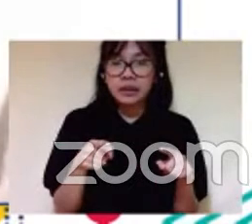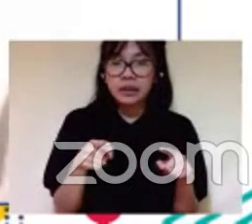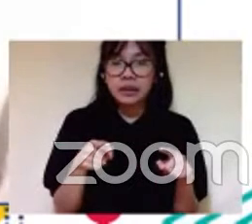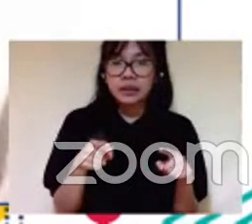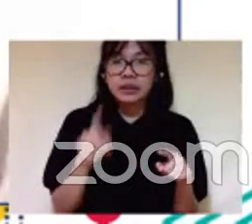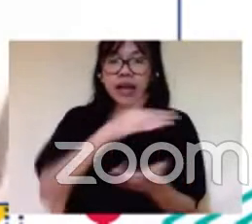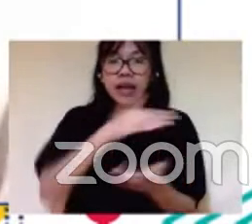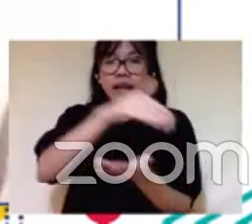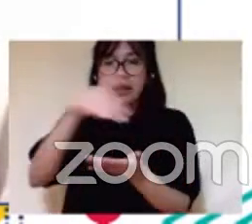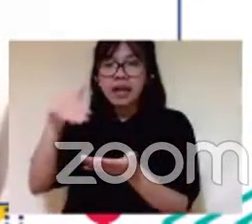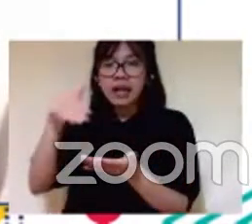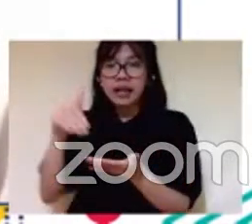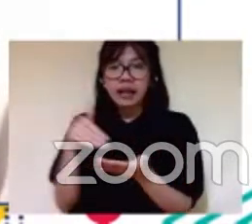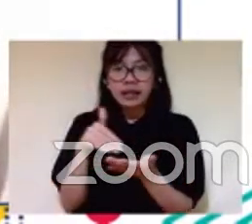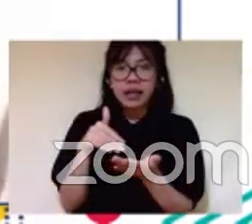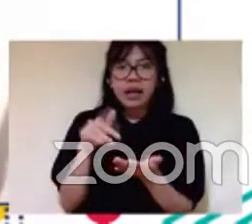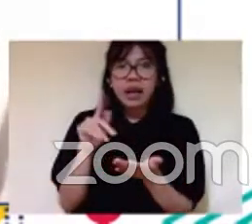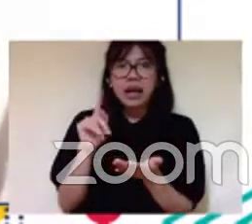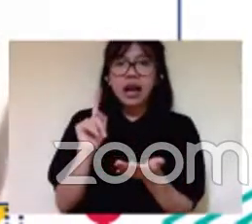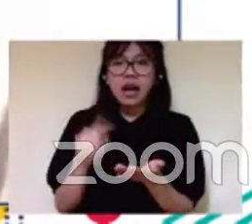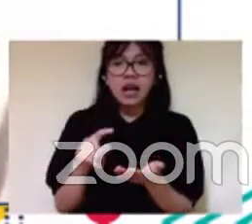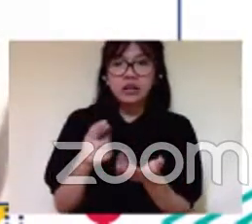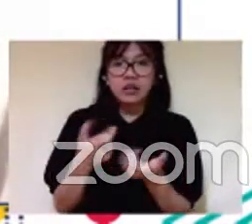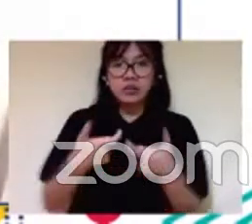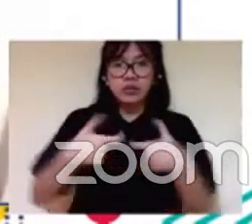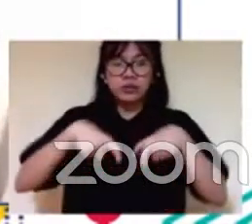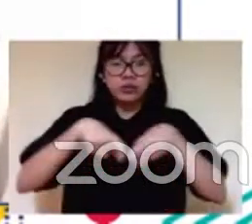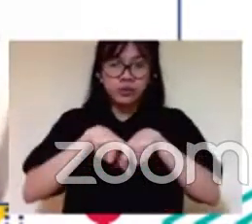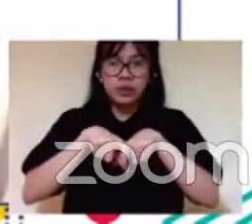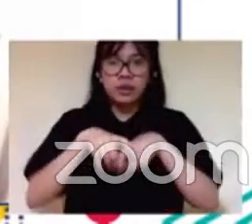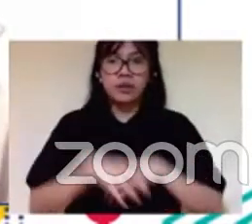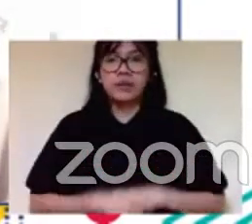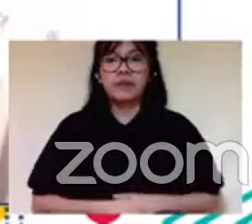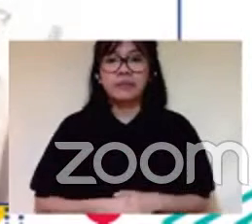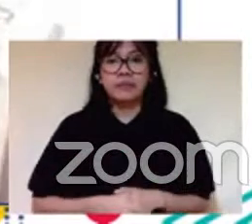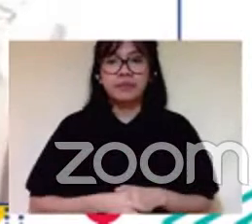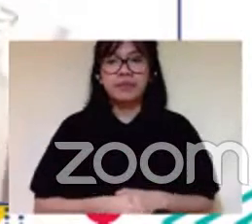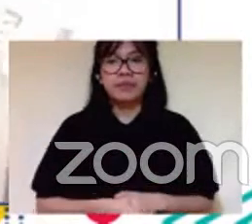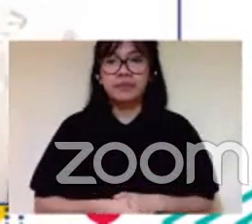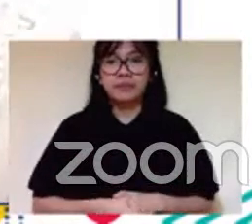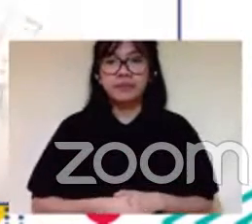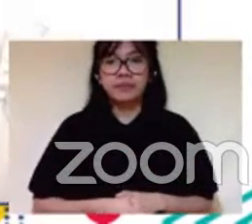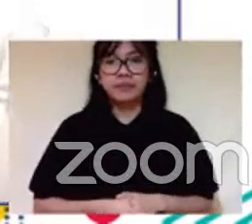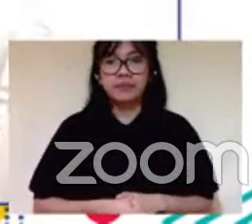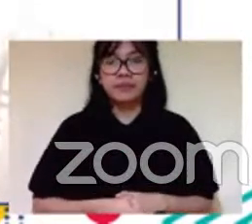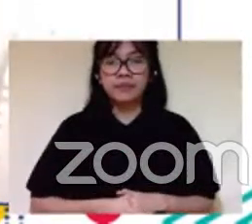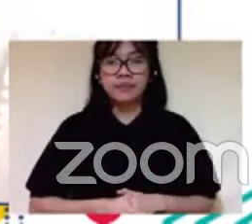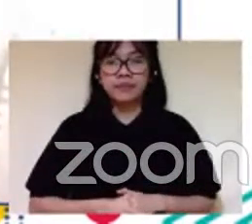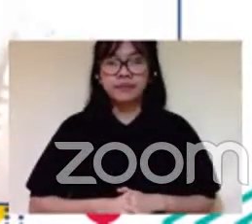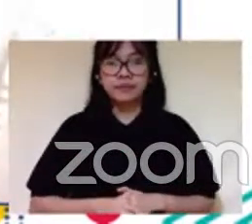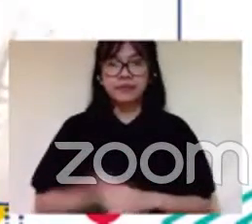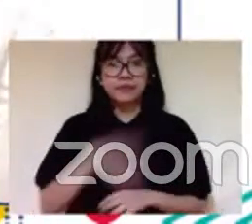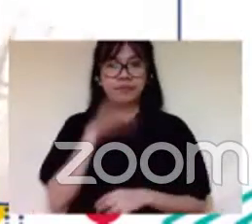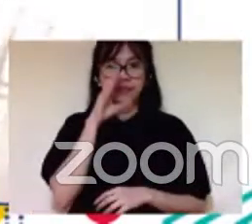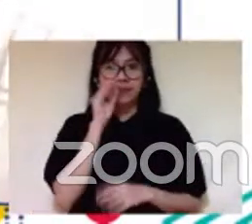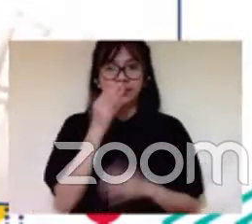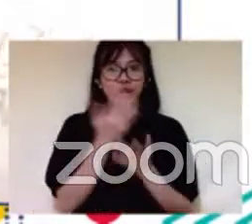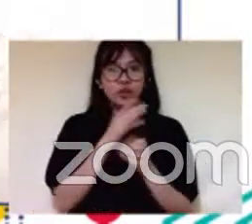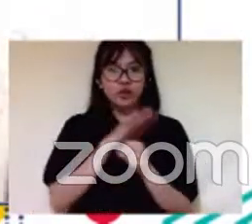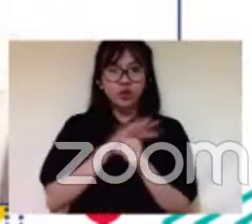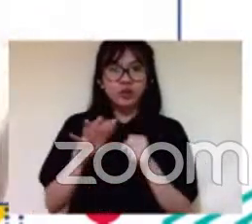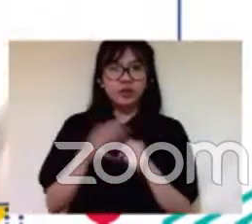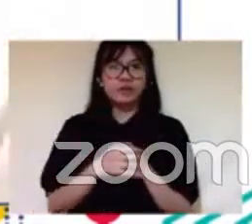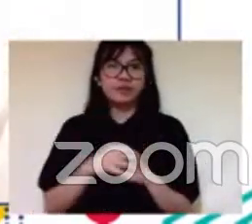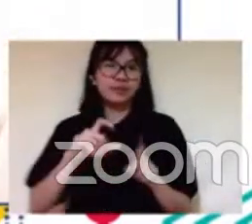dan lain sebagainya memang menunjang gitu. Saya kira demikian Mbak. Wah, ini jadi menarik nih tadi catatan